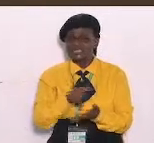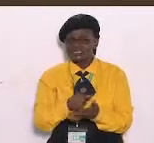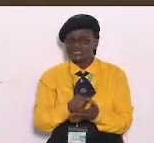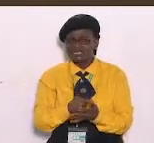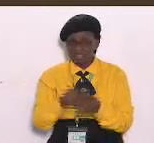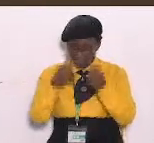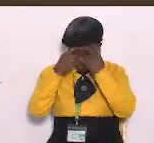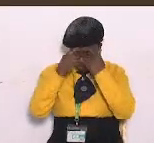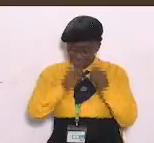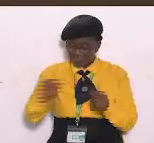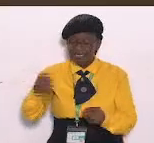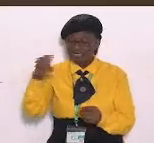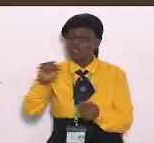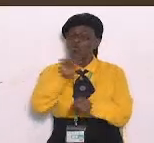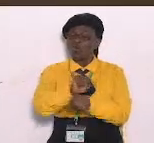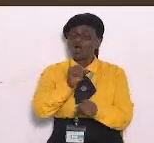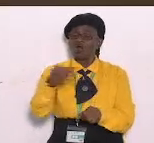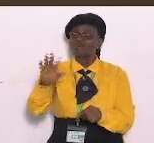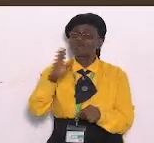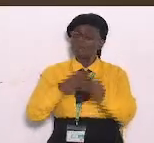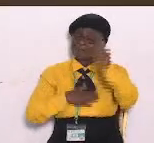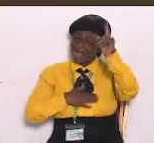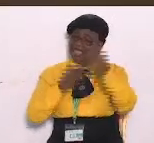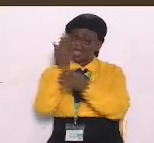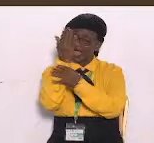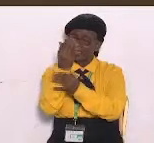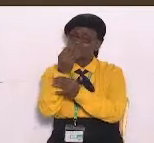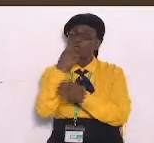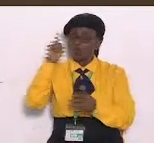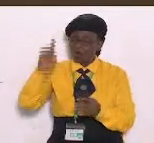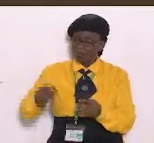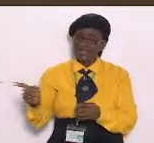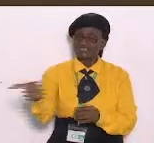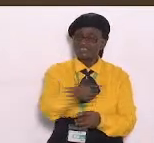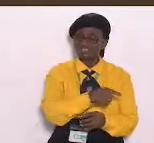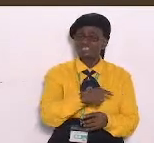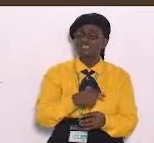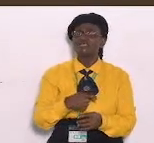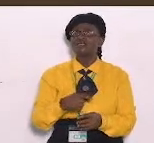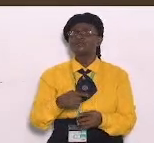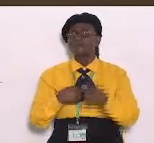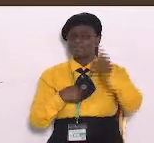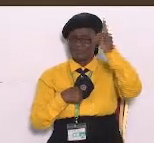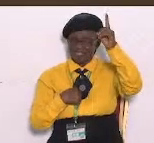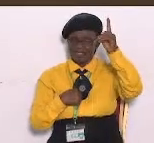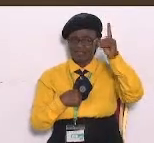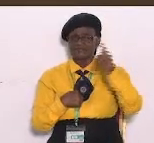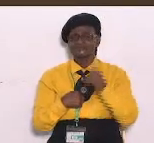nous concernant la main et les uvres de ma